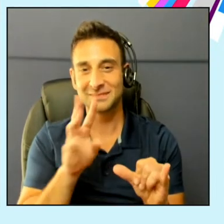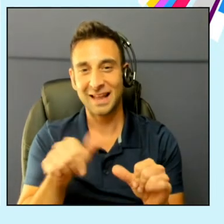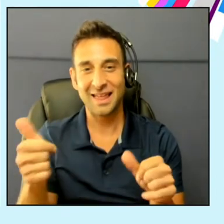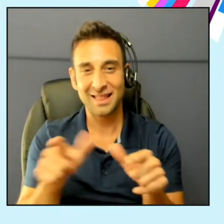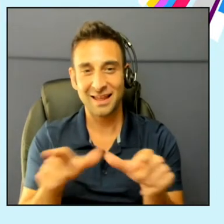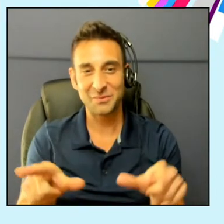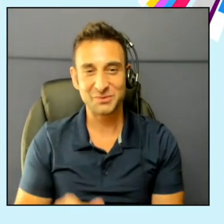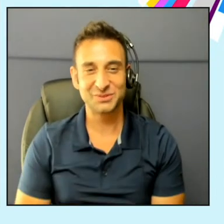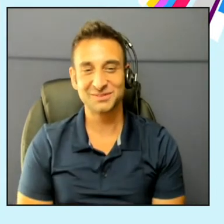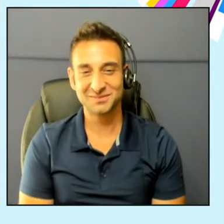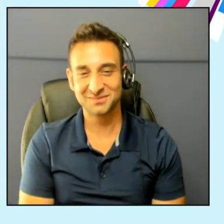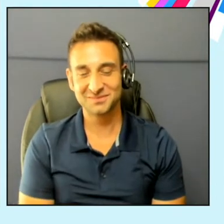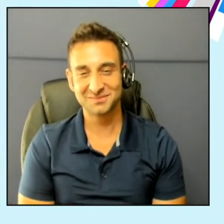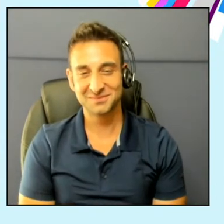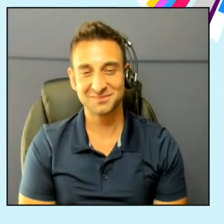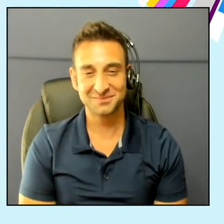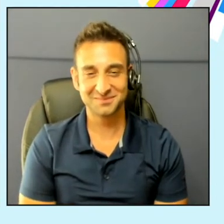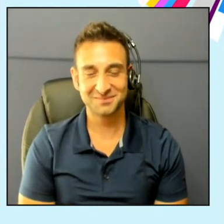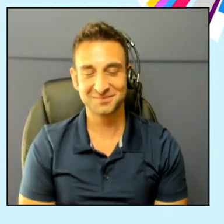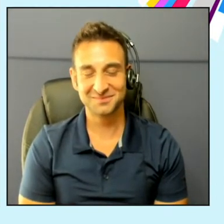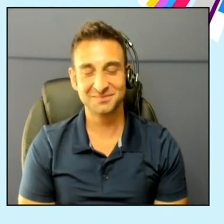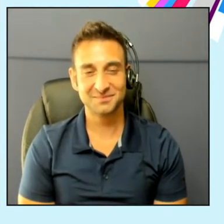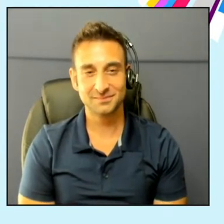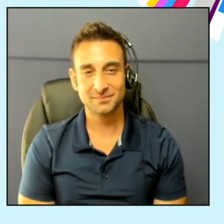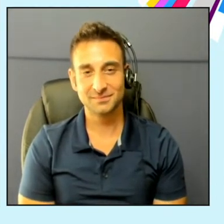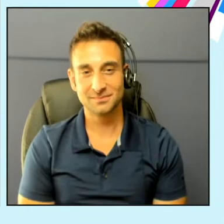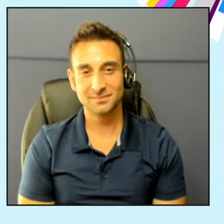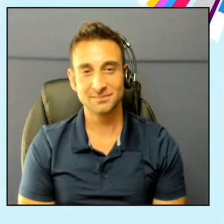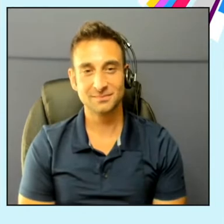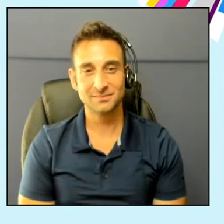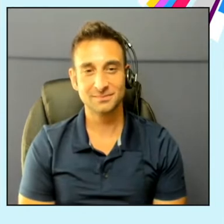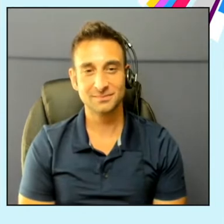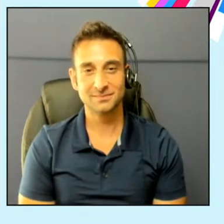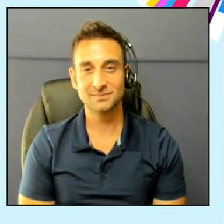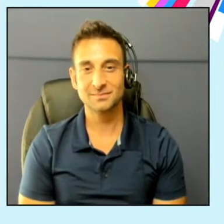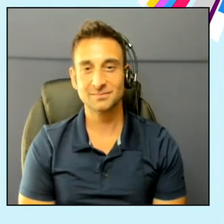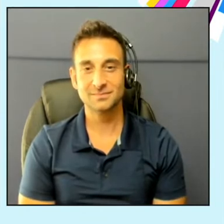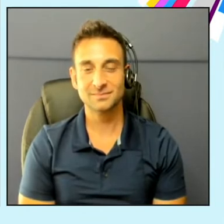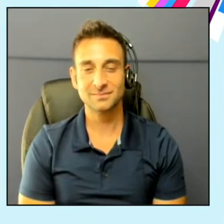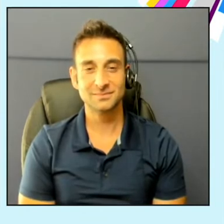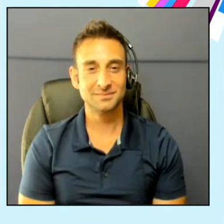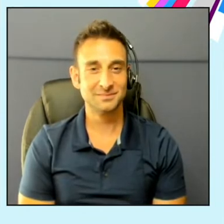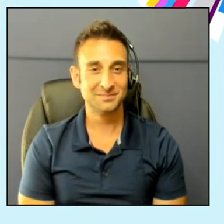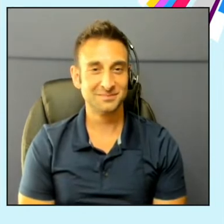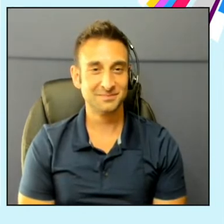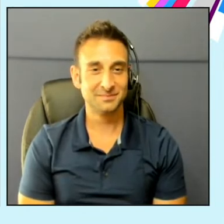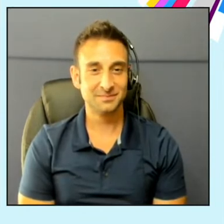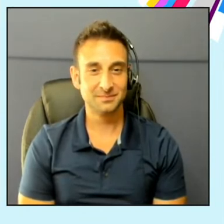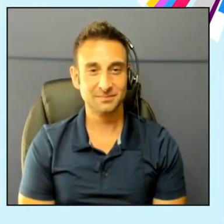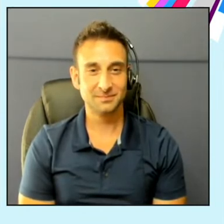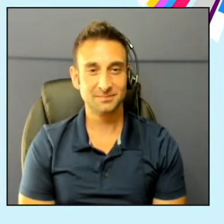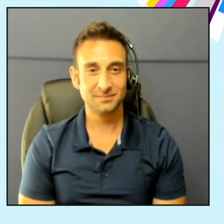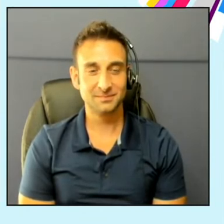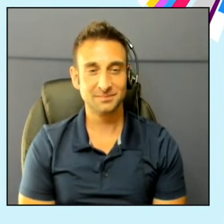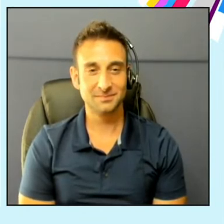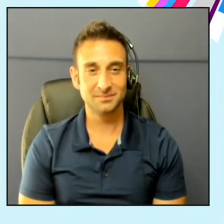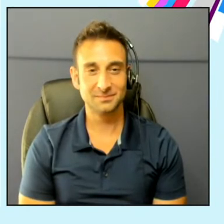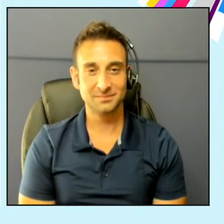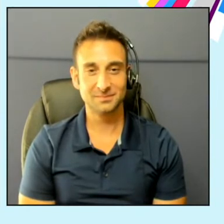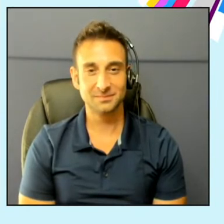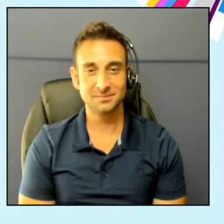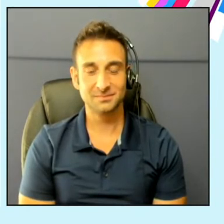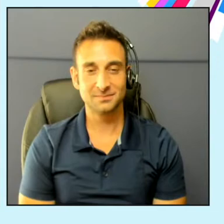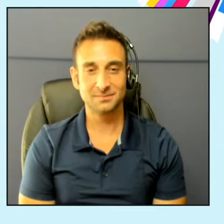Pride-tilaisuuksia järjestetään ympäri maapalloa, jotta vähemmistöt saisivat enemmän näkyvyyttä. Kun vähemmistöjen näkyvyys arjessamme